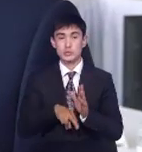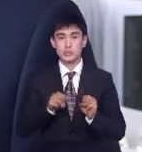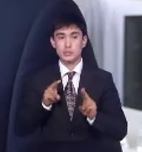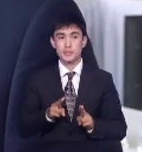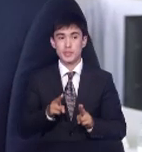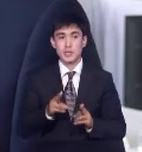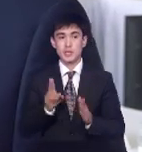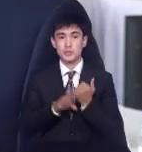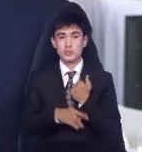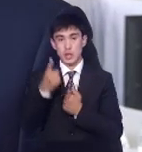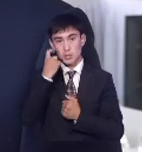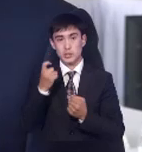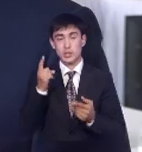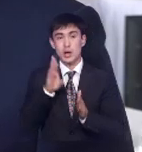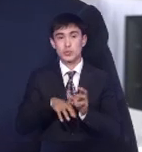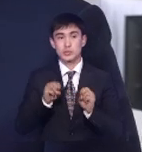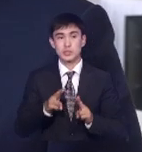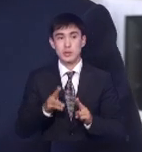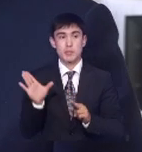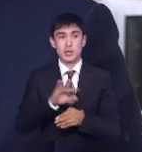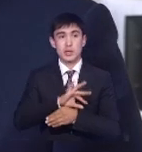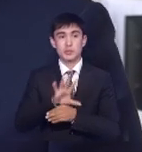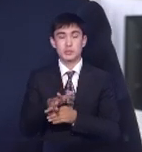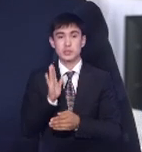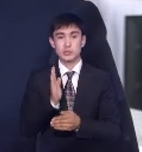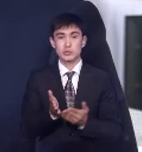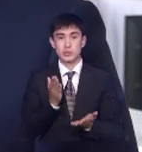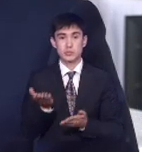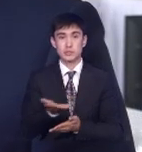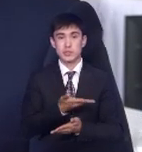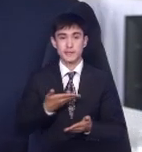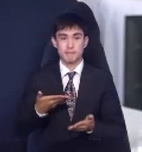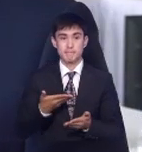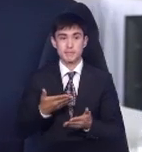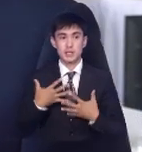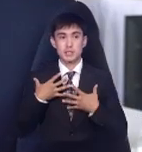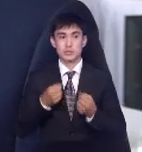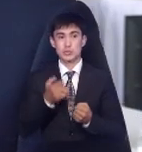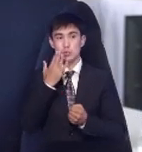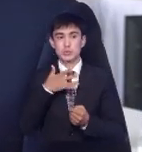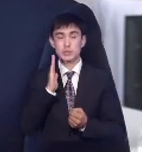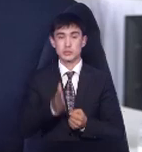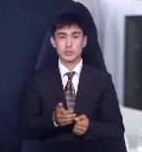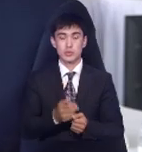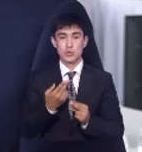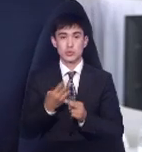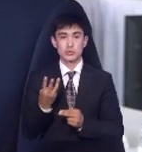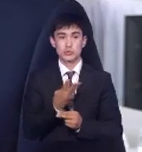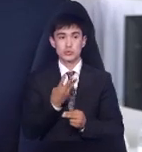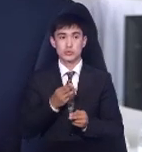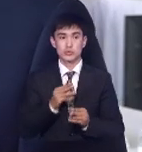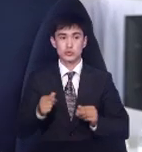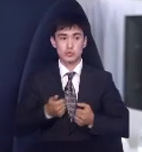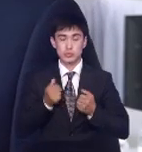соңында ақпараттық қауіпсіздік. Осының бәріміз қамтамасыз ететін болсақ, бізге дені сау ұлт пайда болады. Осы үшін жұмыс жасап